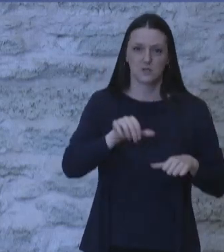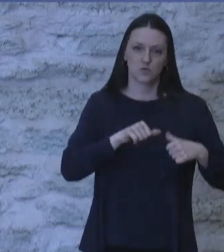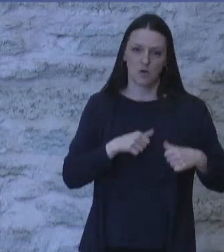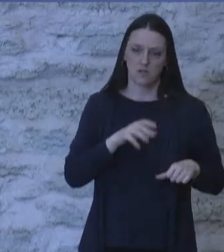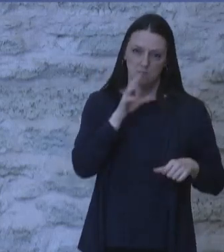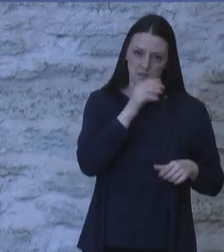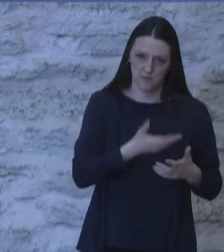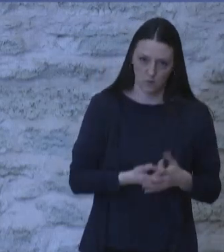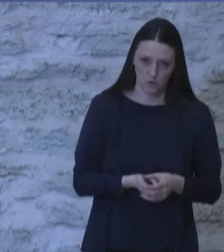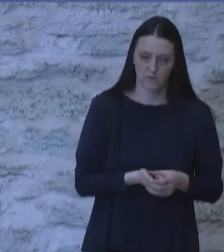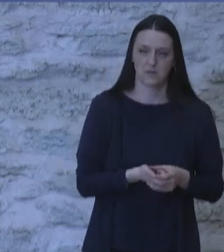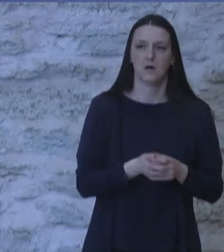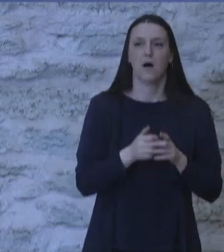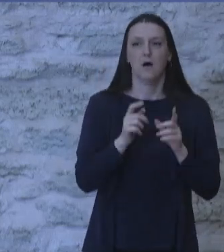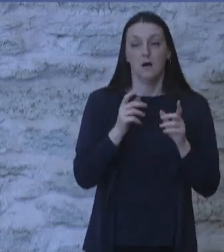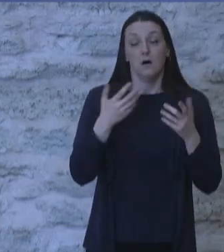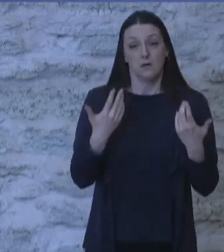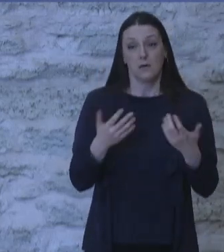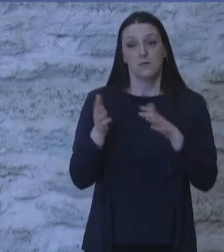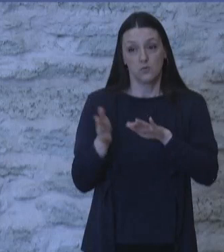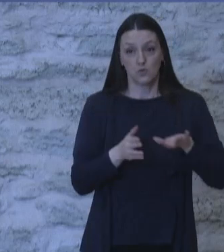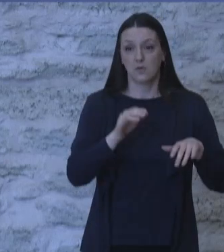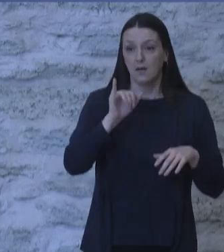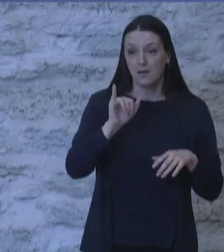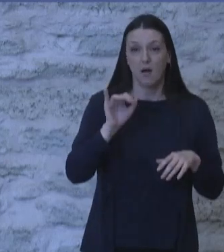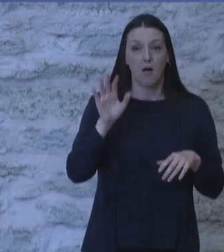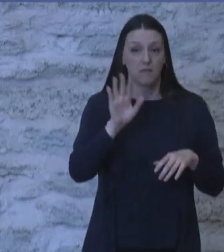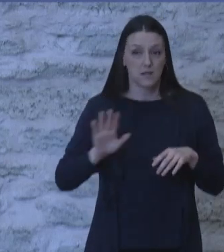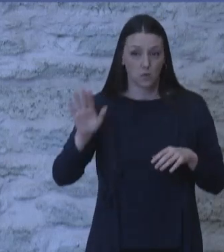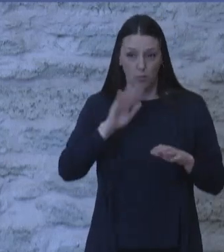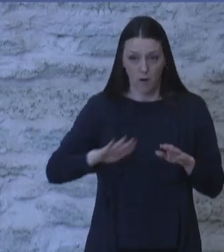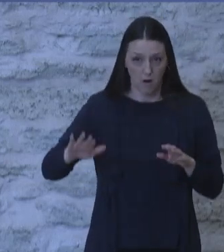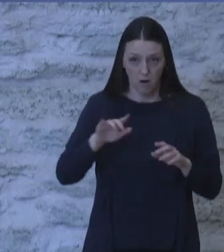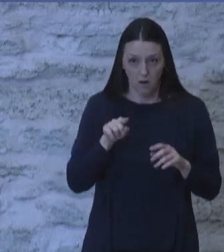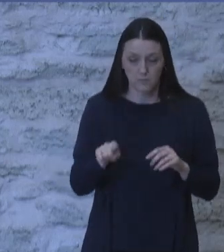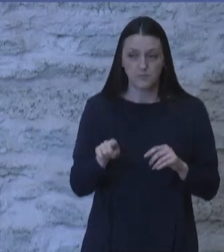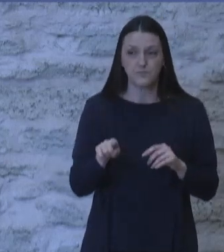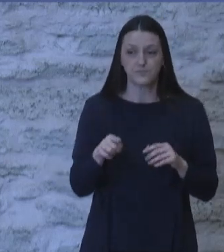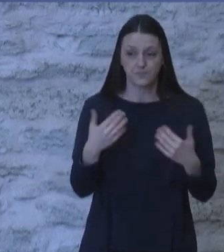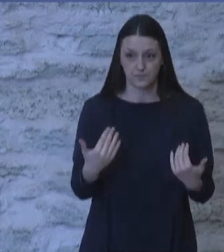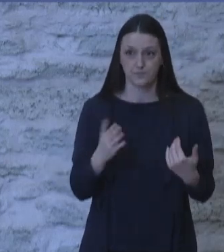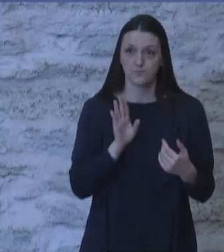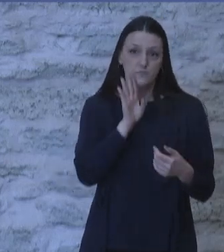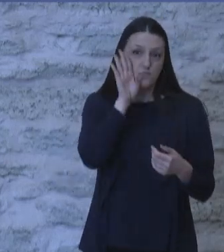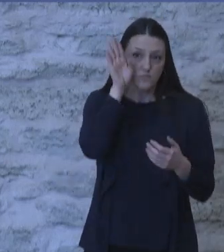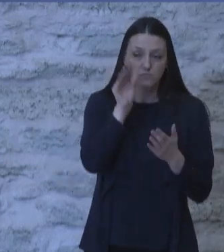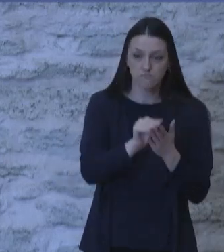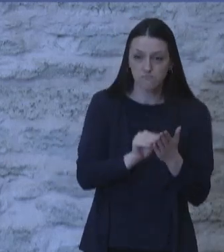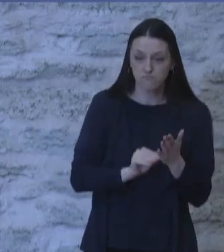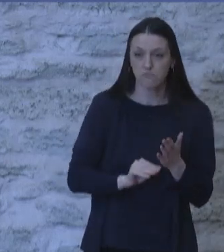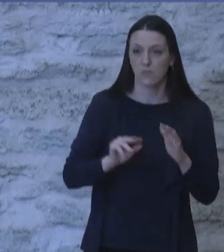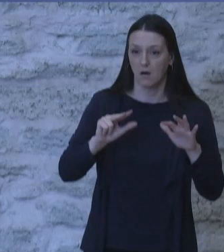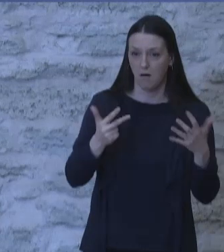Viruma tändab kinnitatud aigusjuhtud maakonniti, see on siis täna hommikul 8.